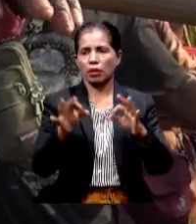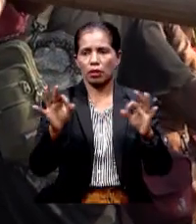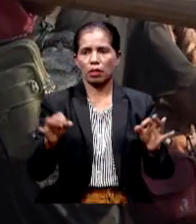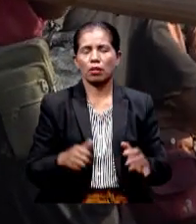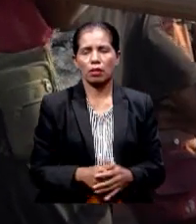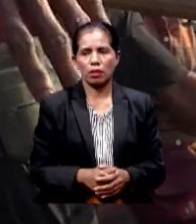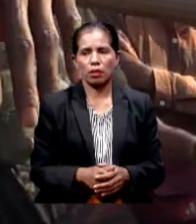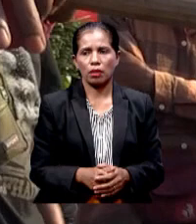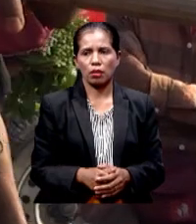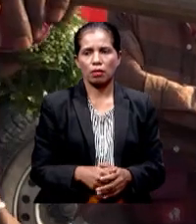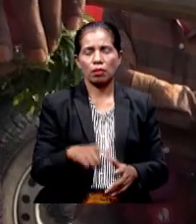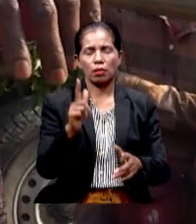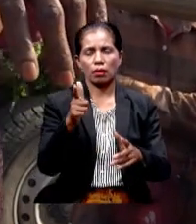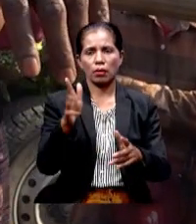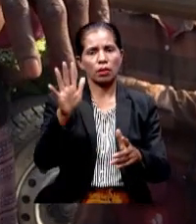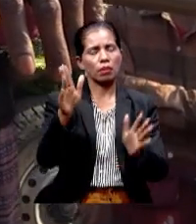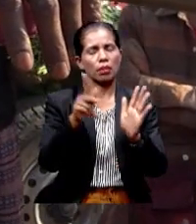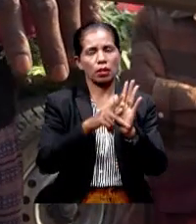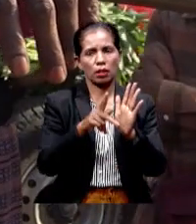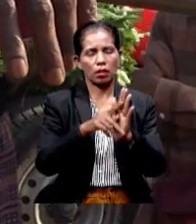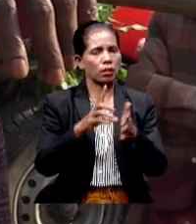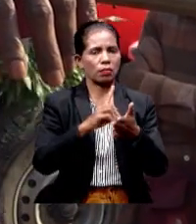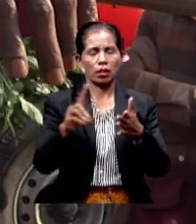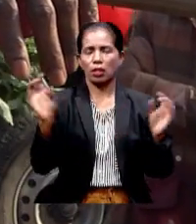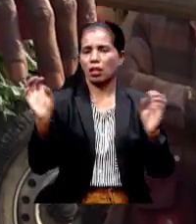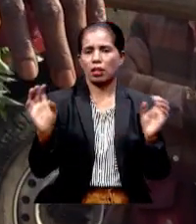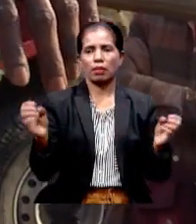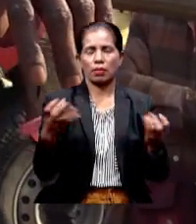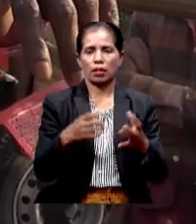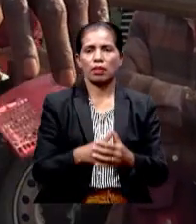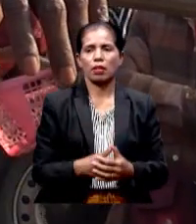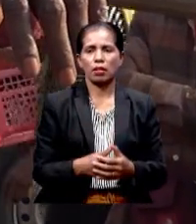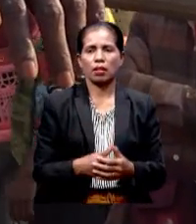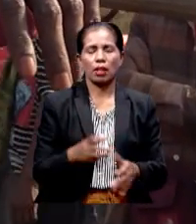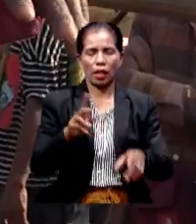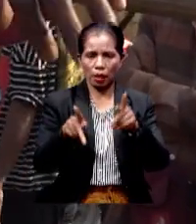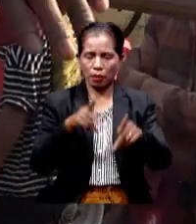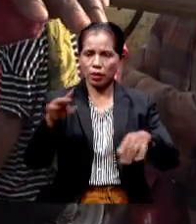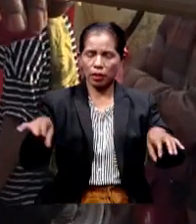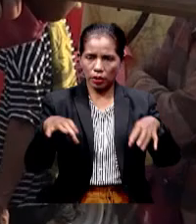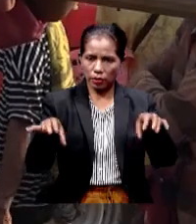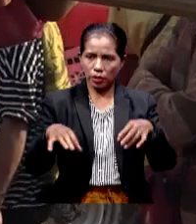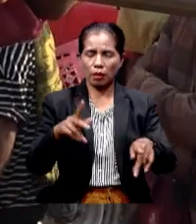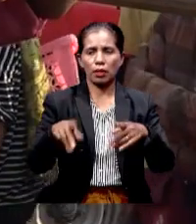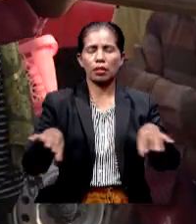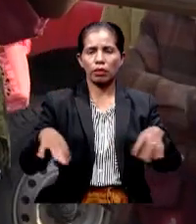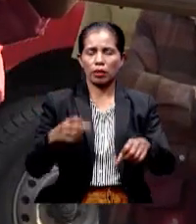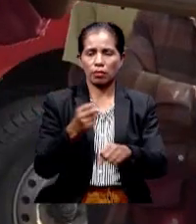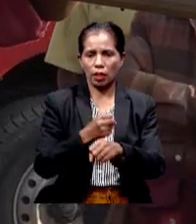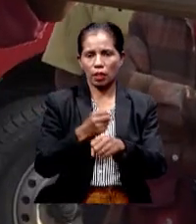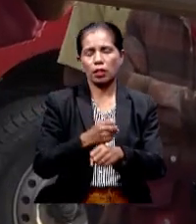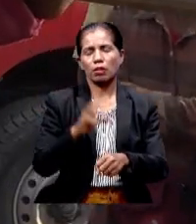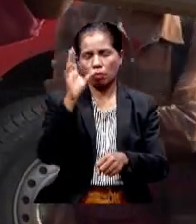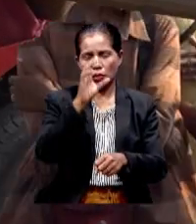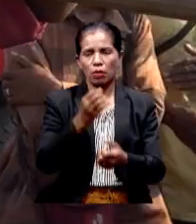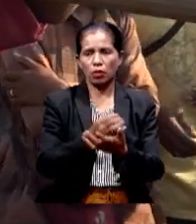kan, lorong hati semana lah tu. Nebe show ema nebe servisu, ema nebe sport sama bu posen, nebe